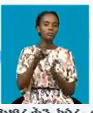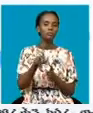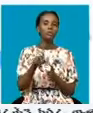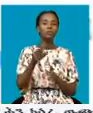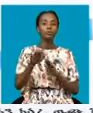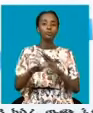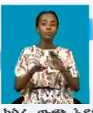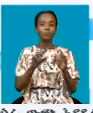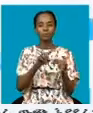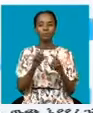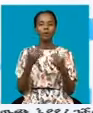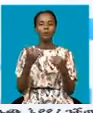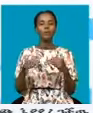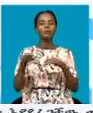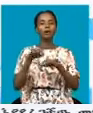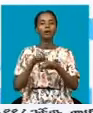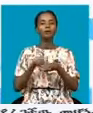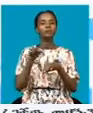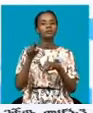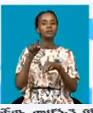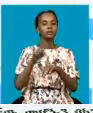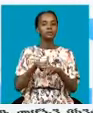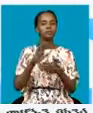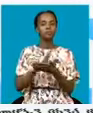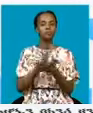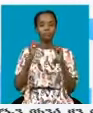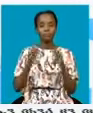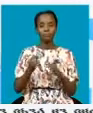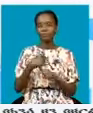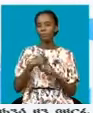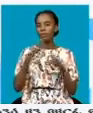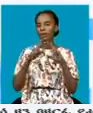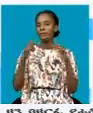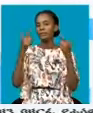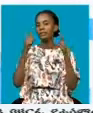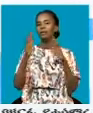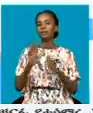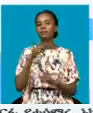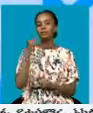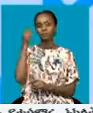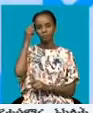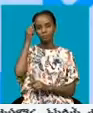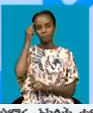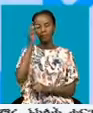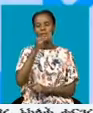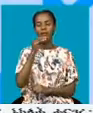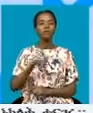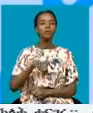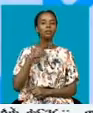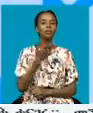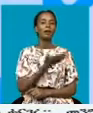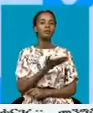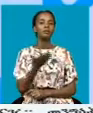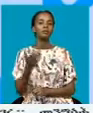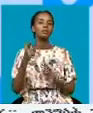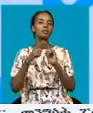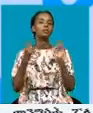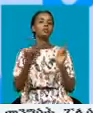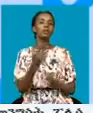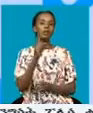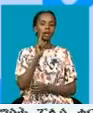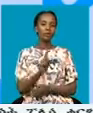ደግሞ በአሁን ሰዓት ላይ በዚህ ጊዜ መሳተፍ መቻሌ ደግሞ እኔ በጣም እድለኛ ነኝ ብየው ነው ማስበውና የተሰማኝ ነገር ያው ትልቅ ነገር